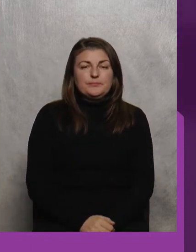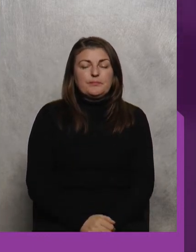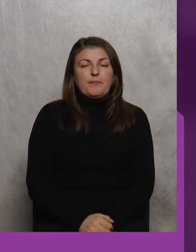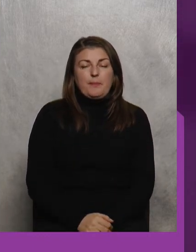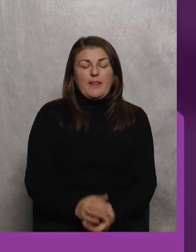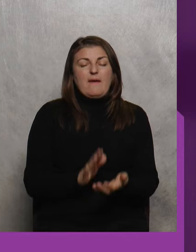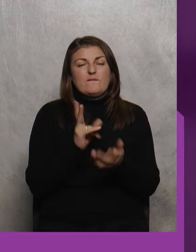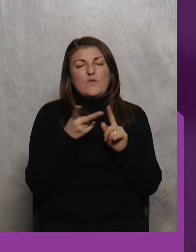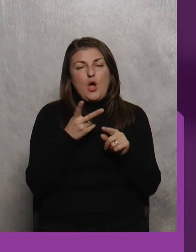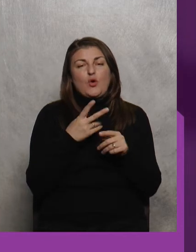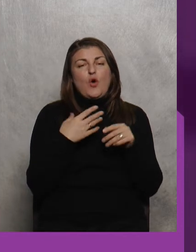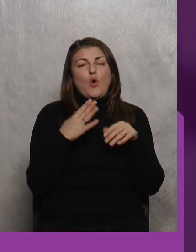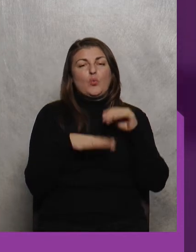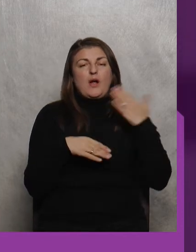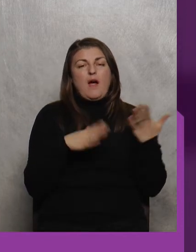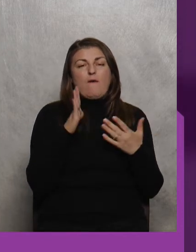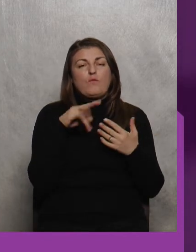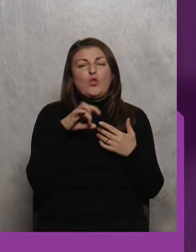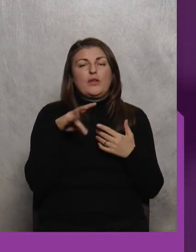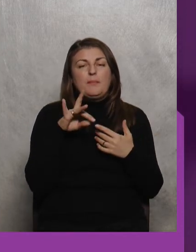далі руки Володимира,